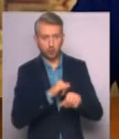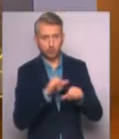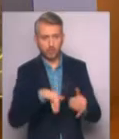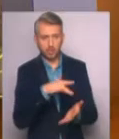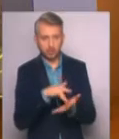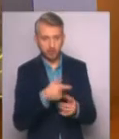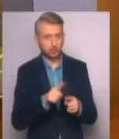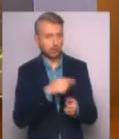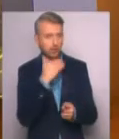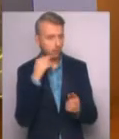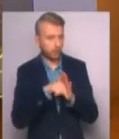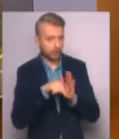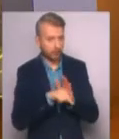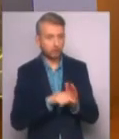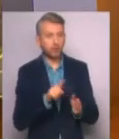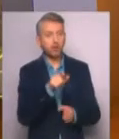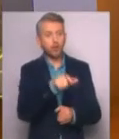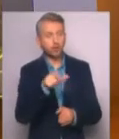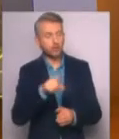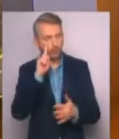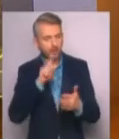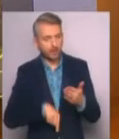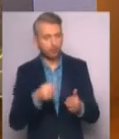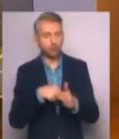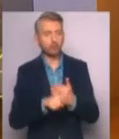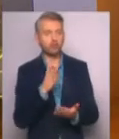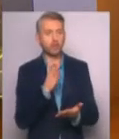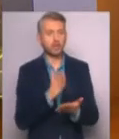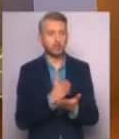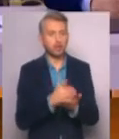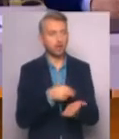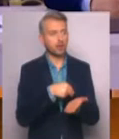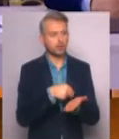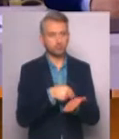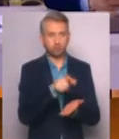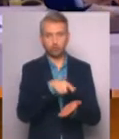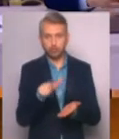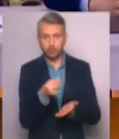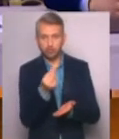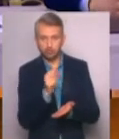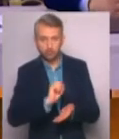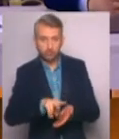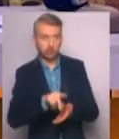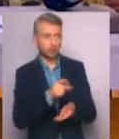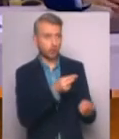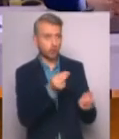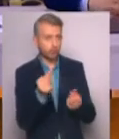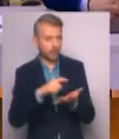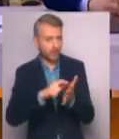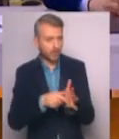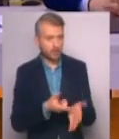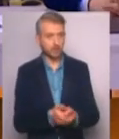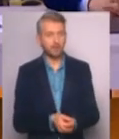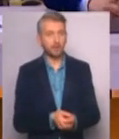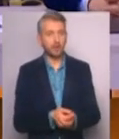багато про що говориться. Говорить про те, що люди довіряють, тому що і є купівельна спроможність. Я зараз говорю, навіть згадую,